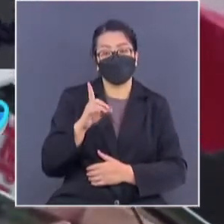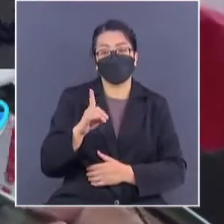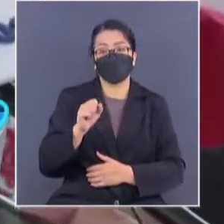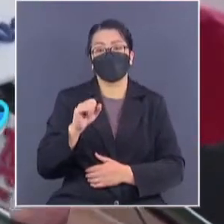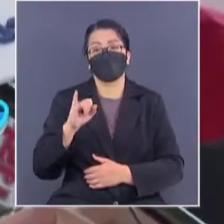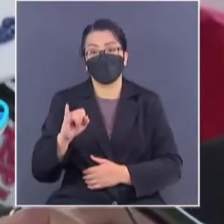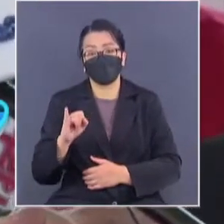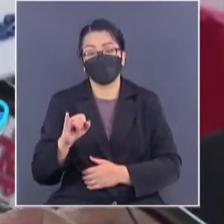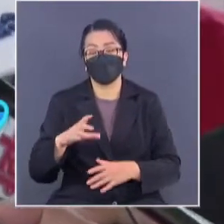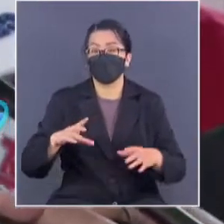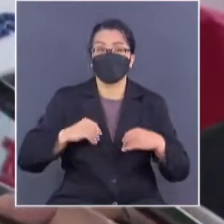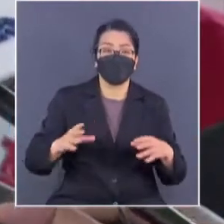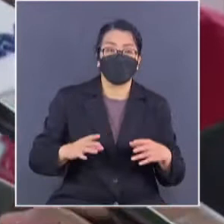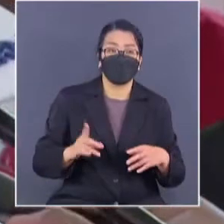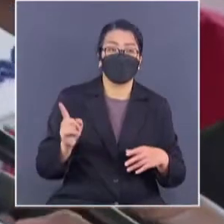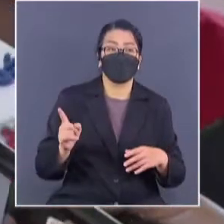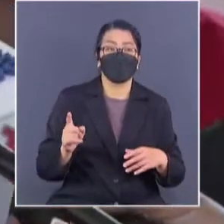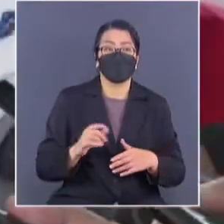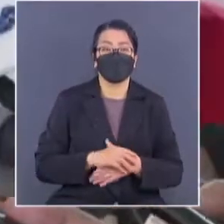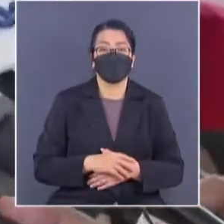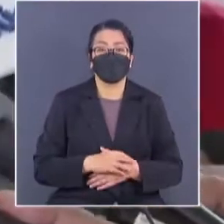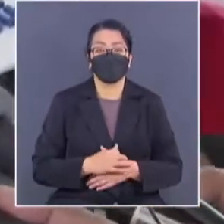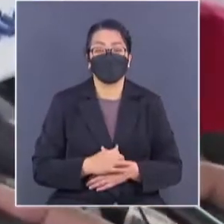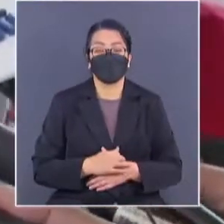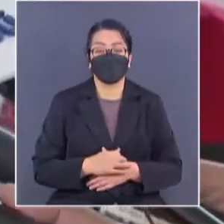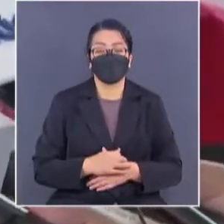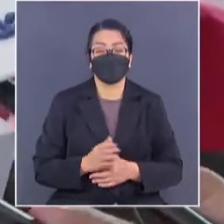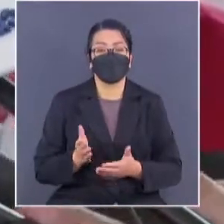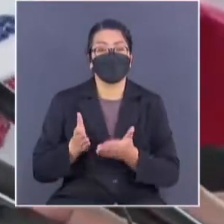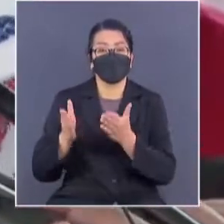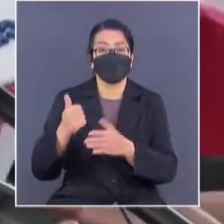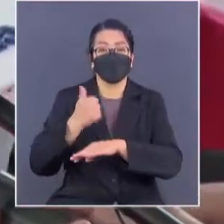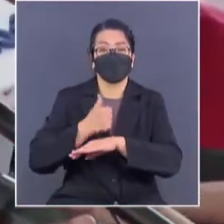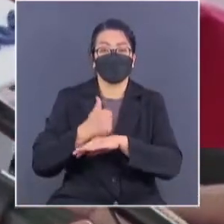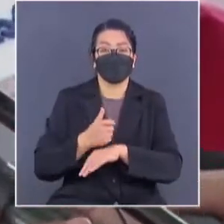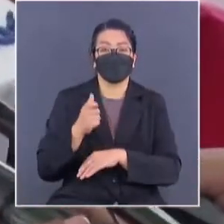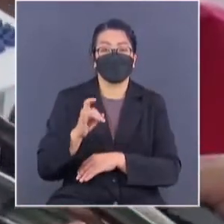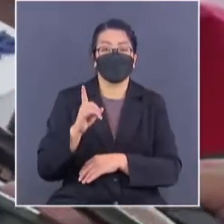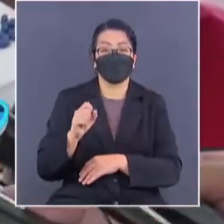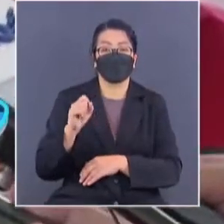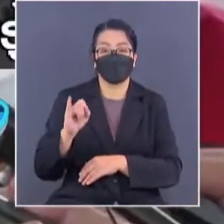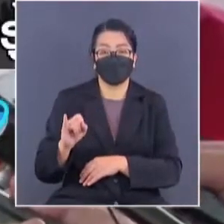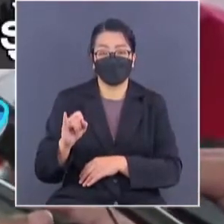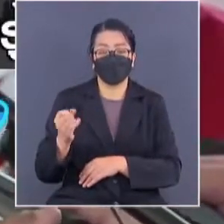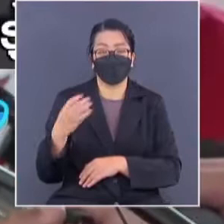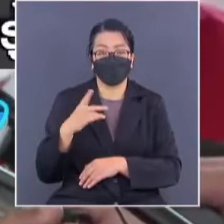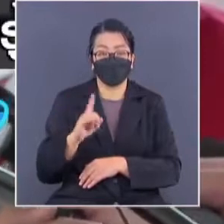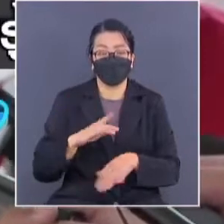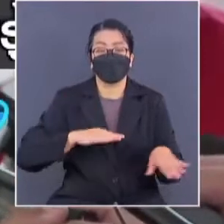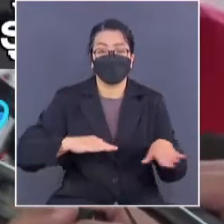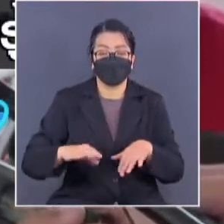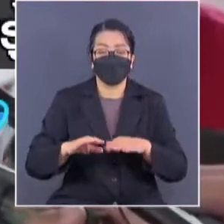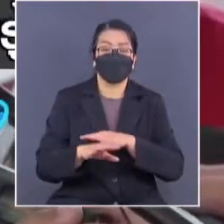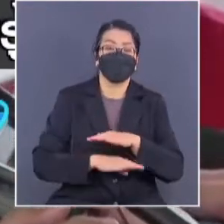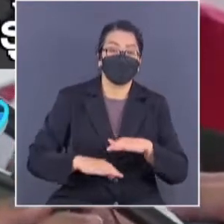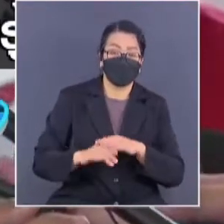ม่ต้องหวังนะก็คือเจ้าอย่าหวัง ด้านอธิบดีกรมสอบสวนคดีพิเศษนะคะเปิดเผยบอกว่า DSI พร้อมพยานหลัก